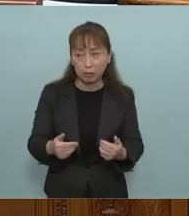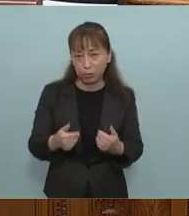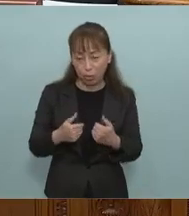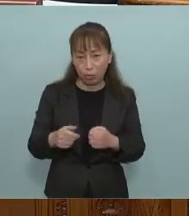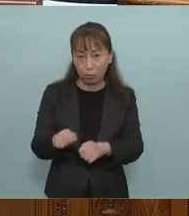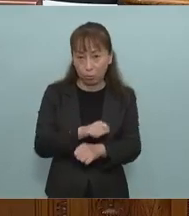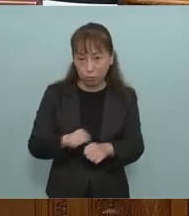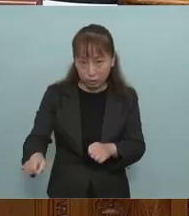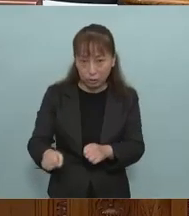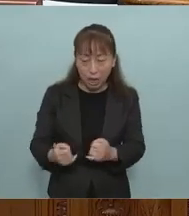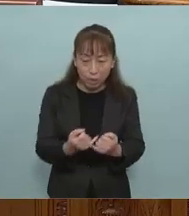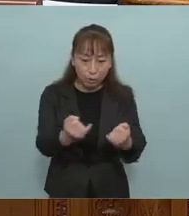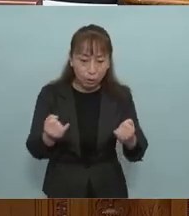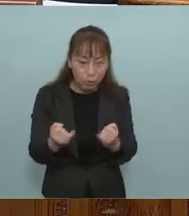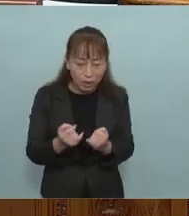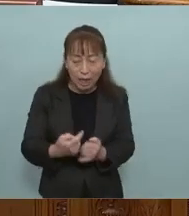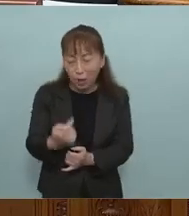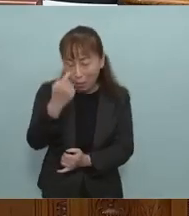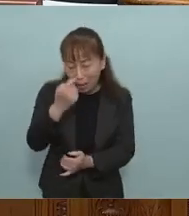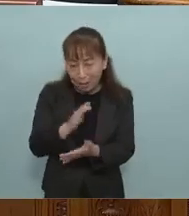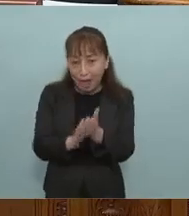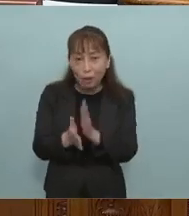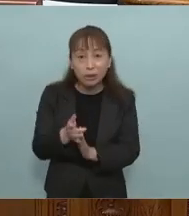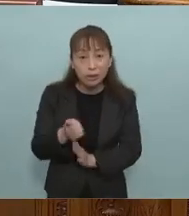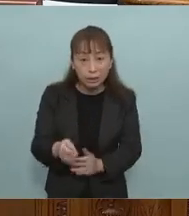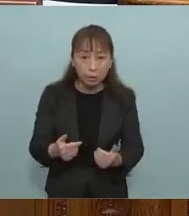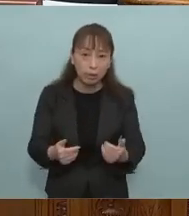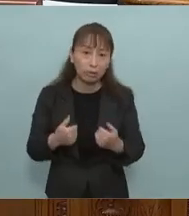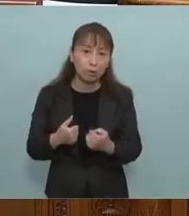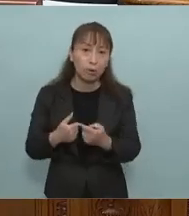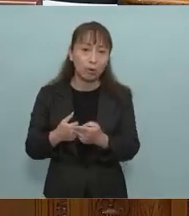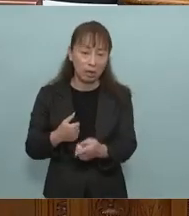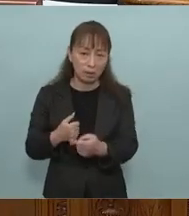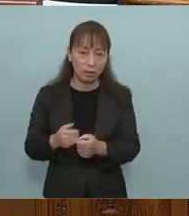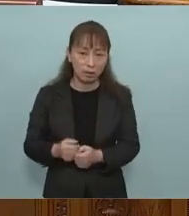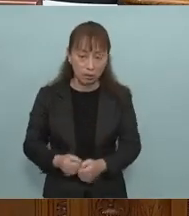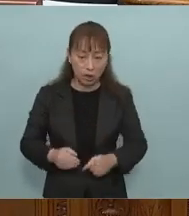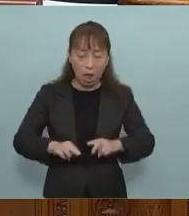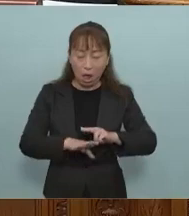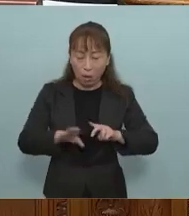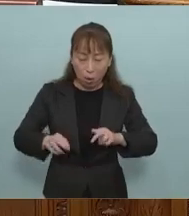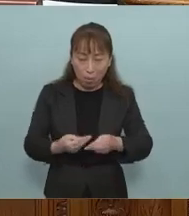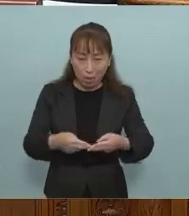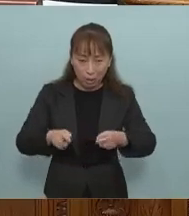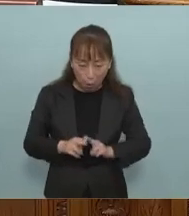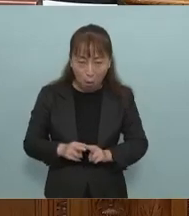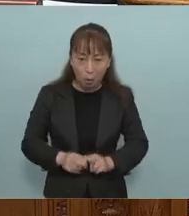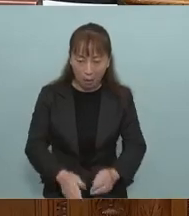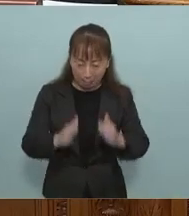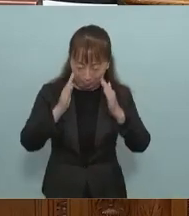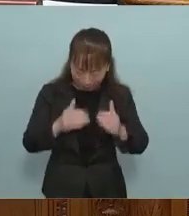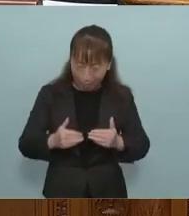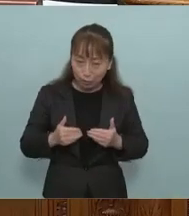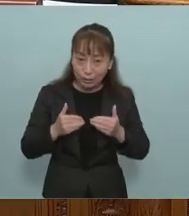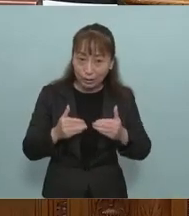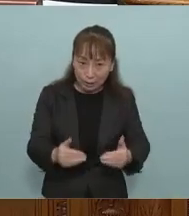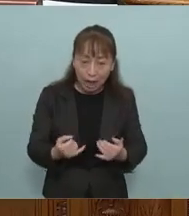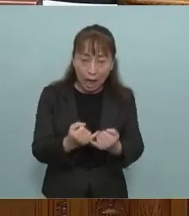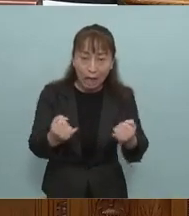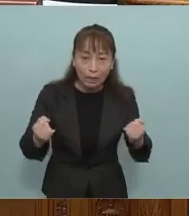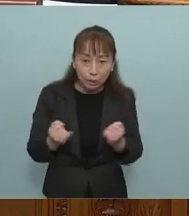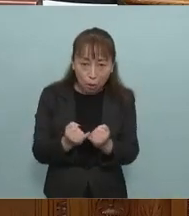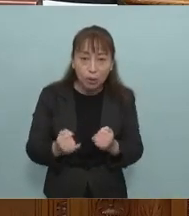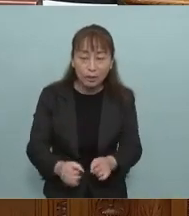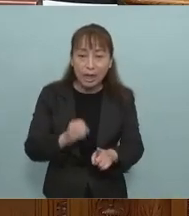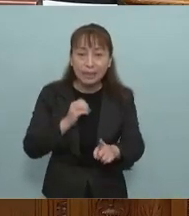特に女性の学び直しは不可欠です。公明党が力強く推進してきた女性デジタル人